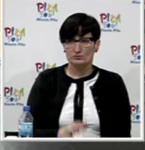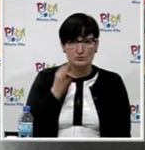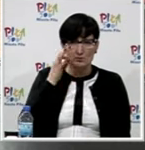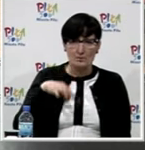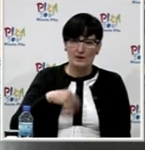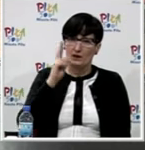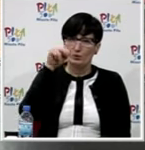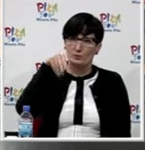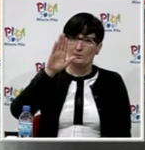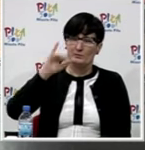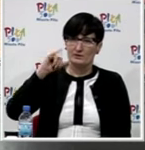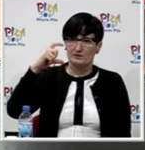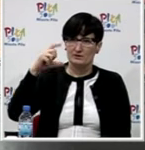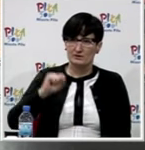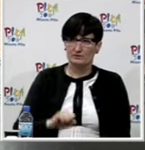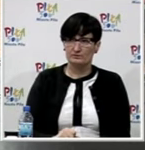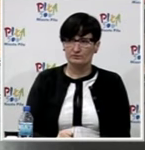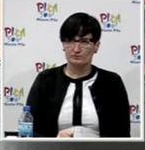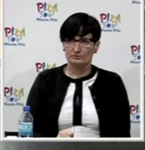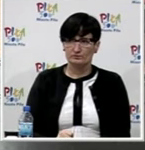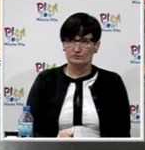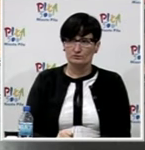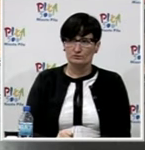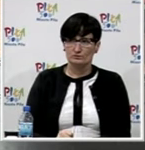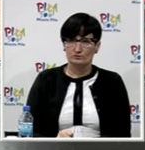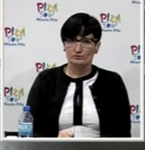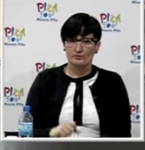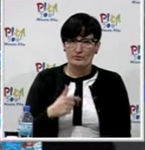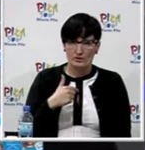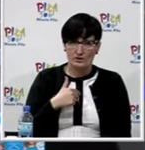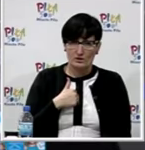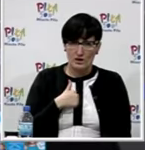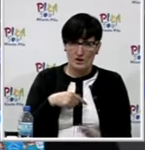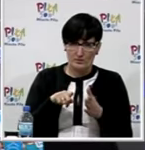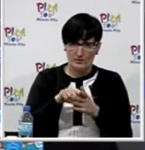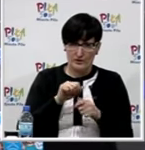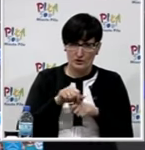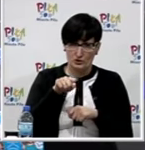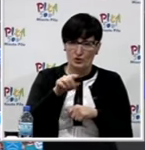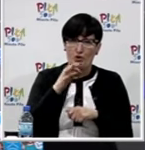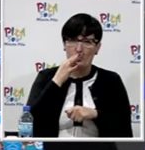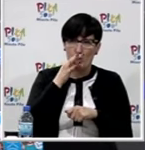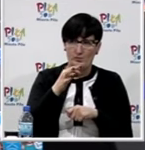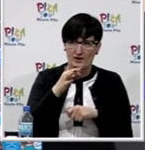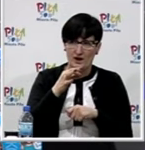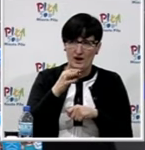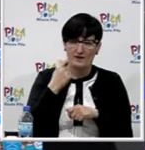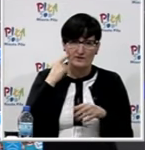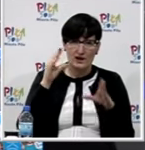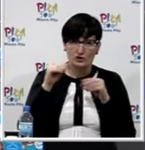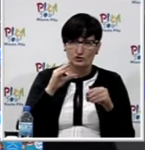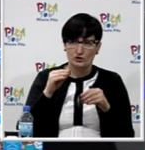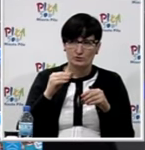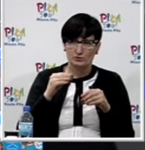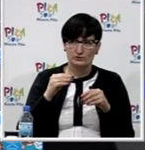Proszę bardzo. W ogóle jest to bardzo dobra wiadomość dla mieszkańców Podlasia. Czekałam na